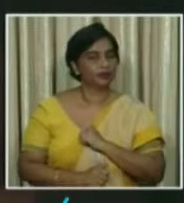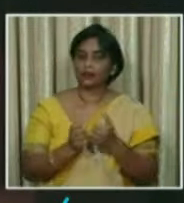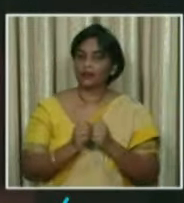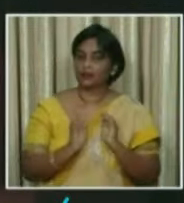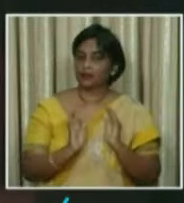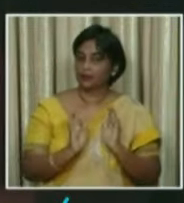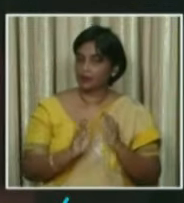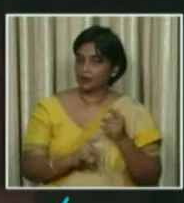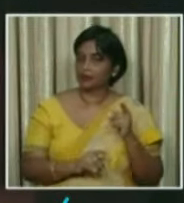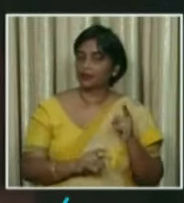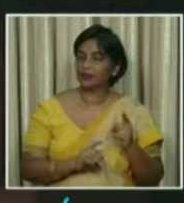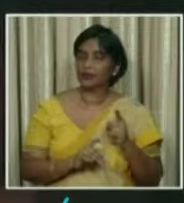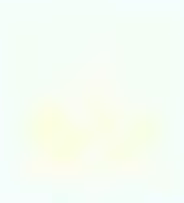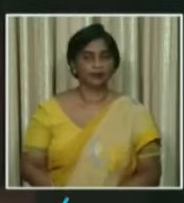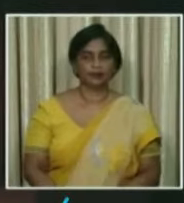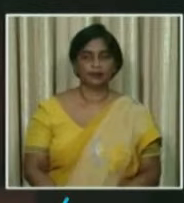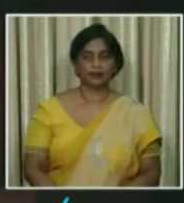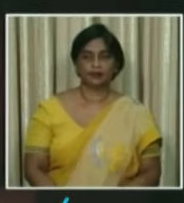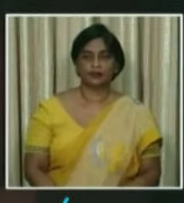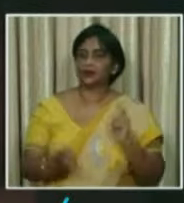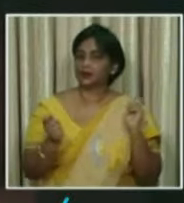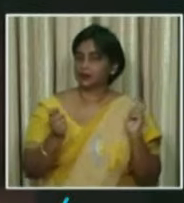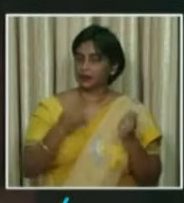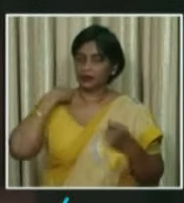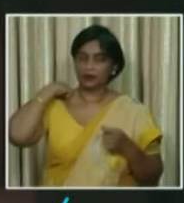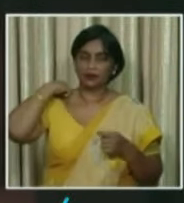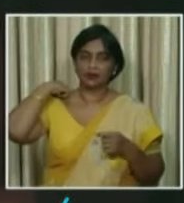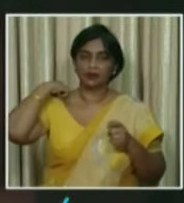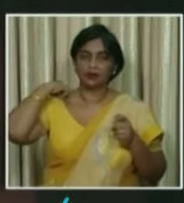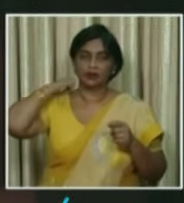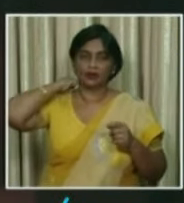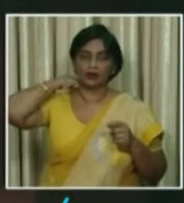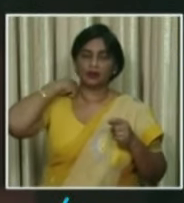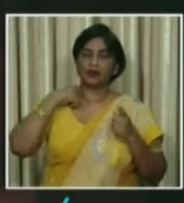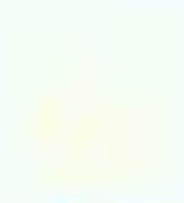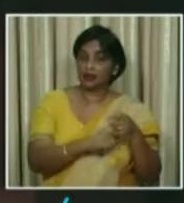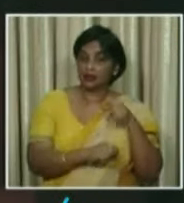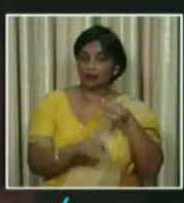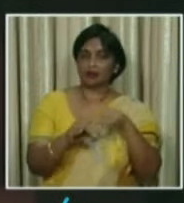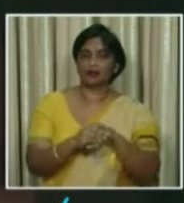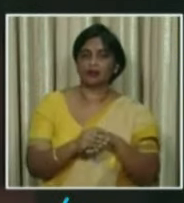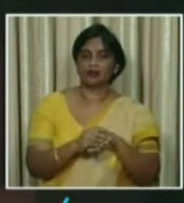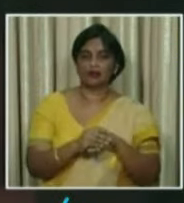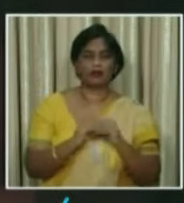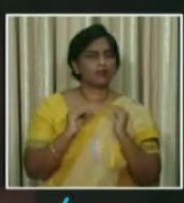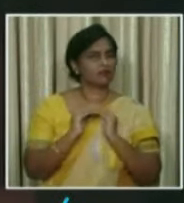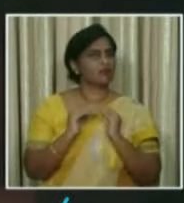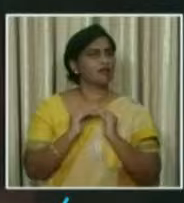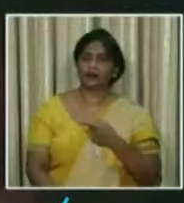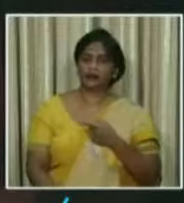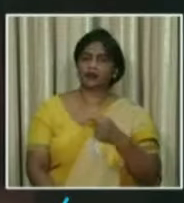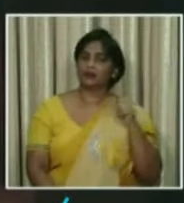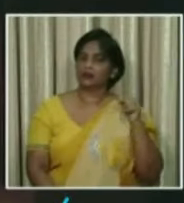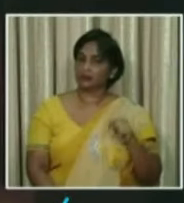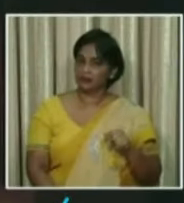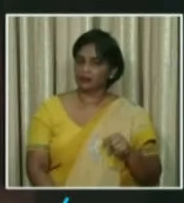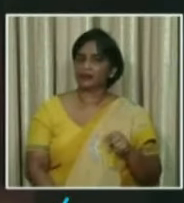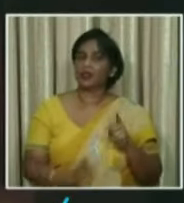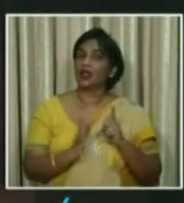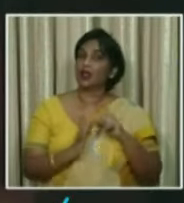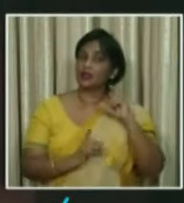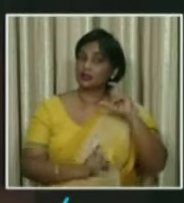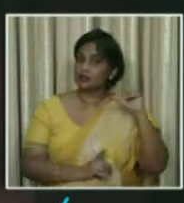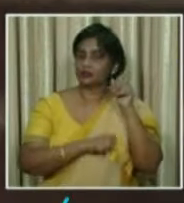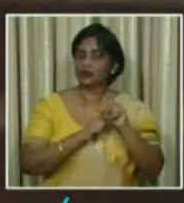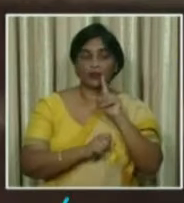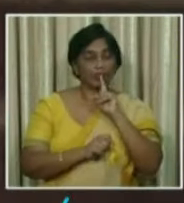විශේෂයෙන්ම නැසෝ කියන පිච් එක ක්‍රිකට් ක්‍රීඩාවක් ක්‍රියාත්මක කරන්නට නුසුදුසු පිච් එකක් කියන එක ICC එක පවා